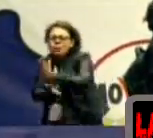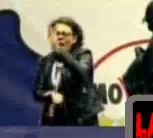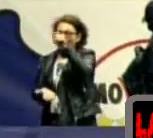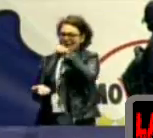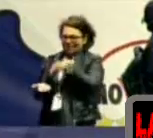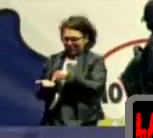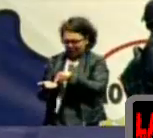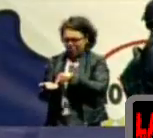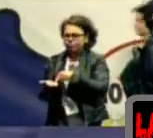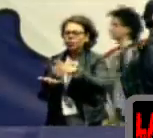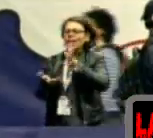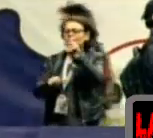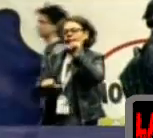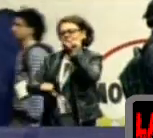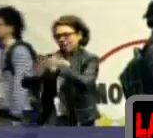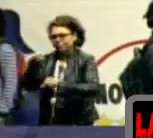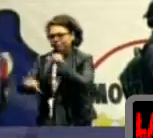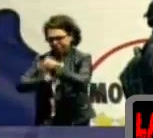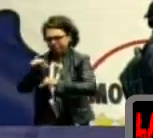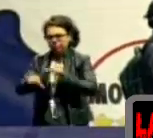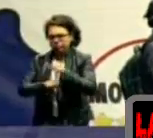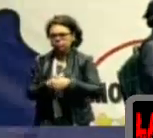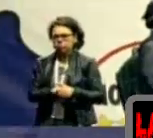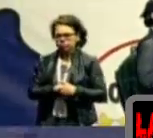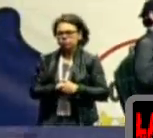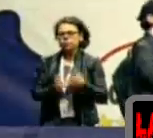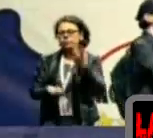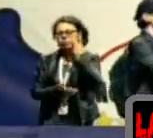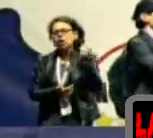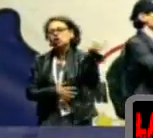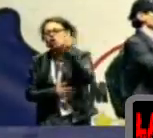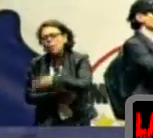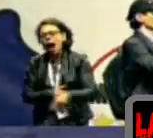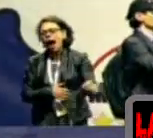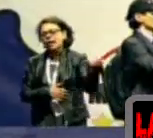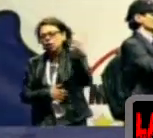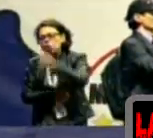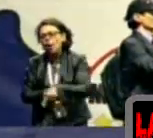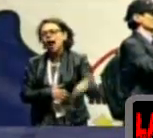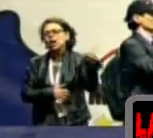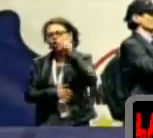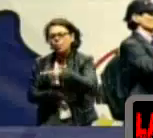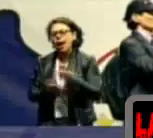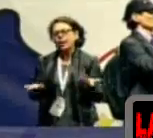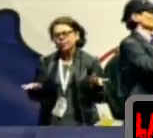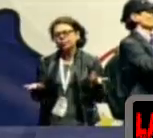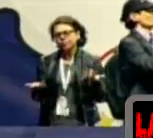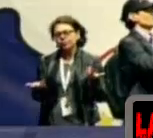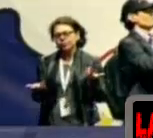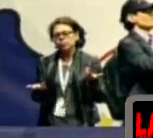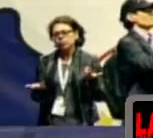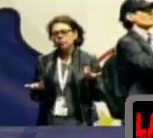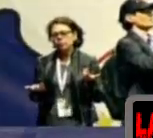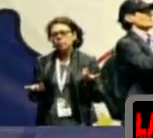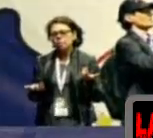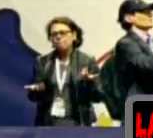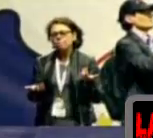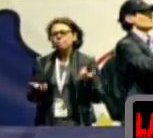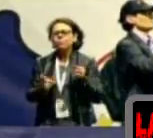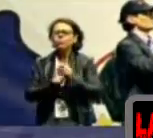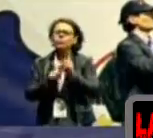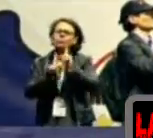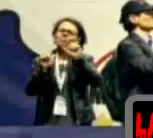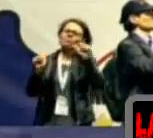quindi lo stiamo vedendo giorno per giorno noi abbiamo avuto questo diciamo ruolo da